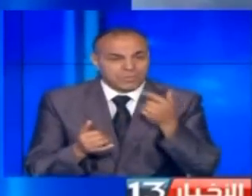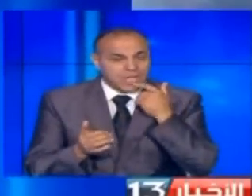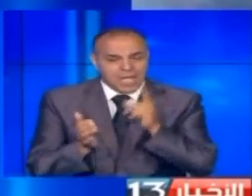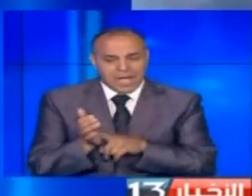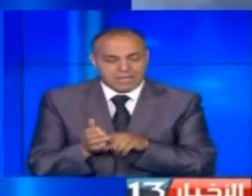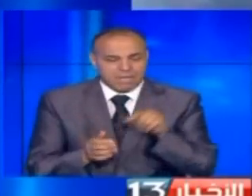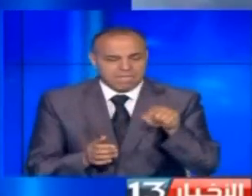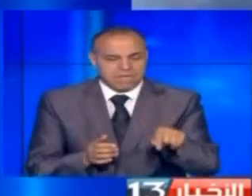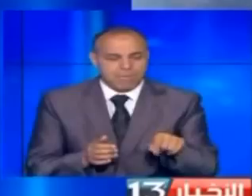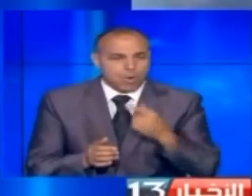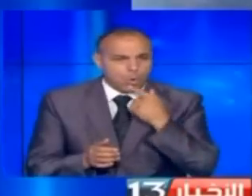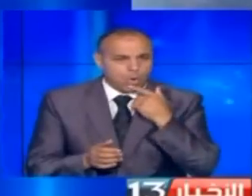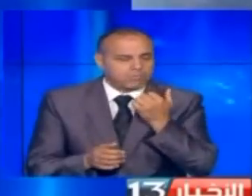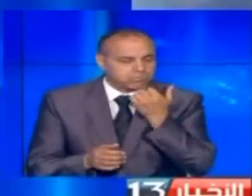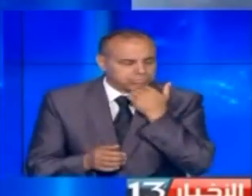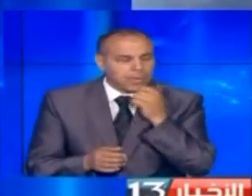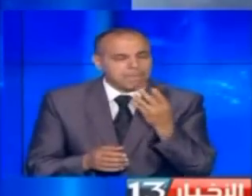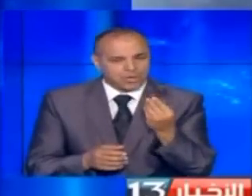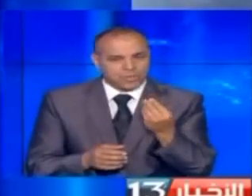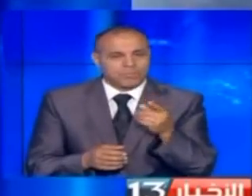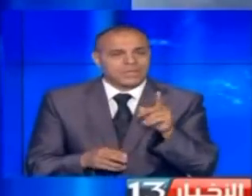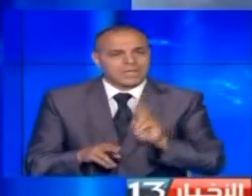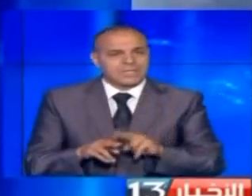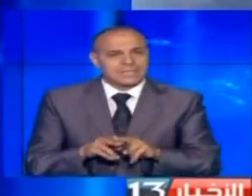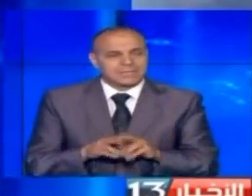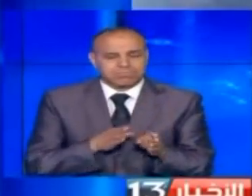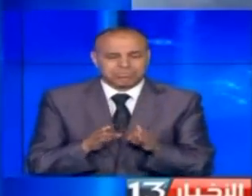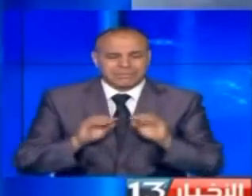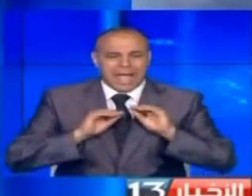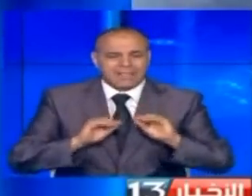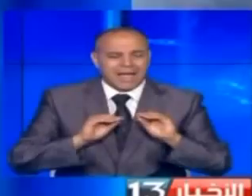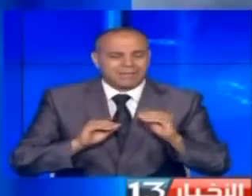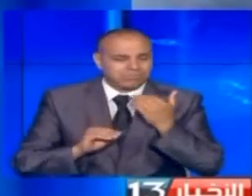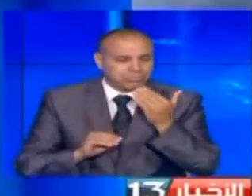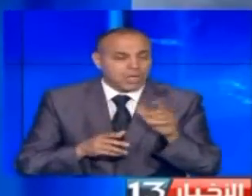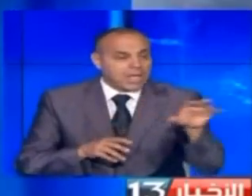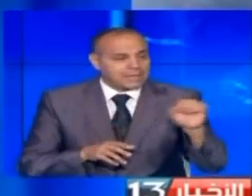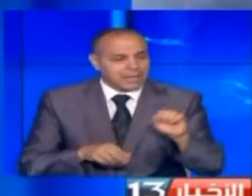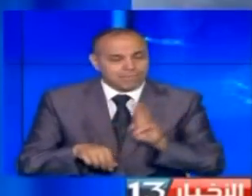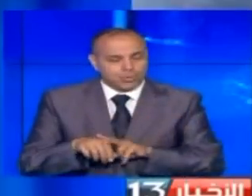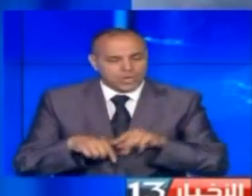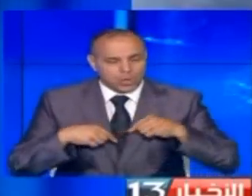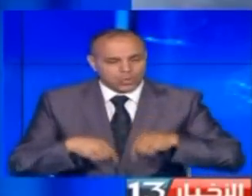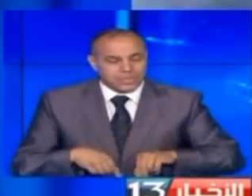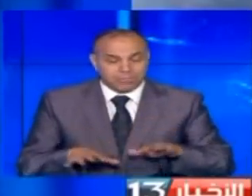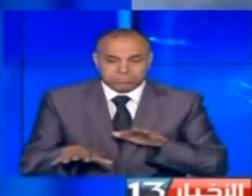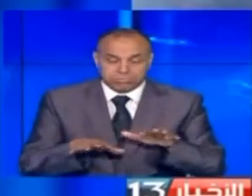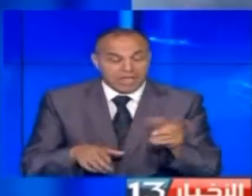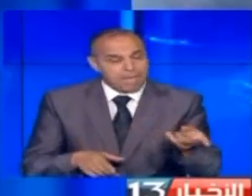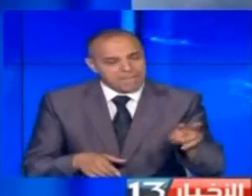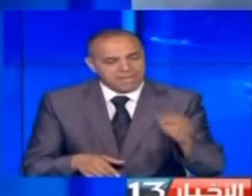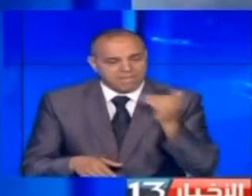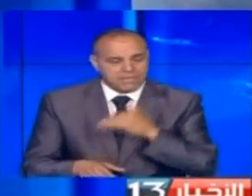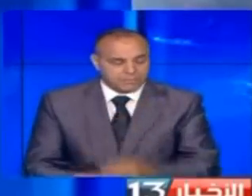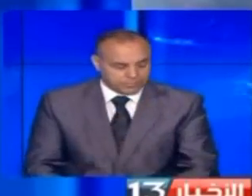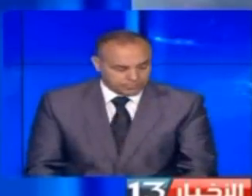ليؤكد وجود ما وصفه بالأخطاء في إصلاح المناهج التعليمية ودعوة سلطة الإشراف لاتخاذ الإجراءات